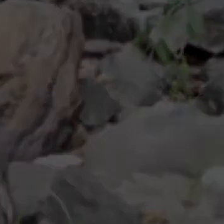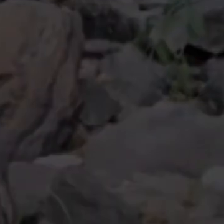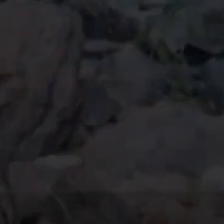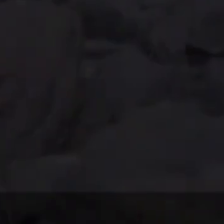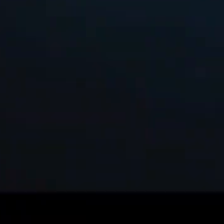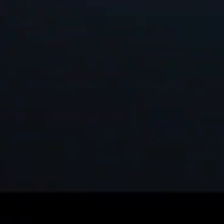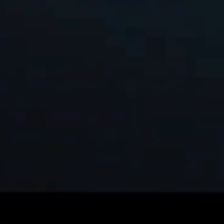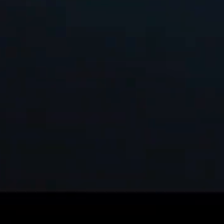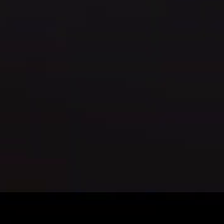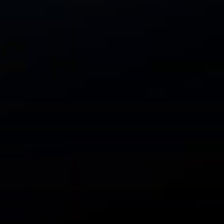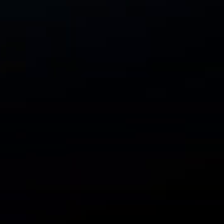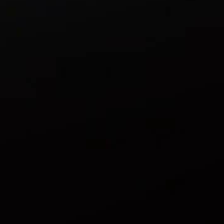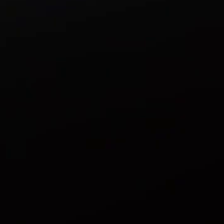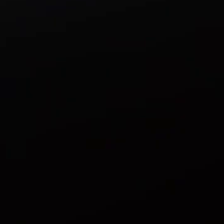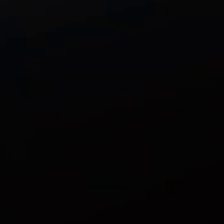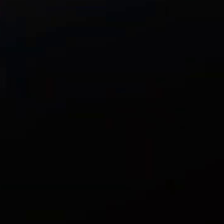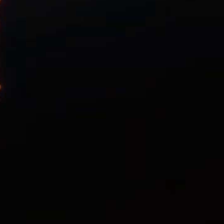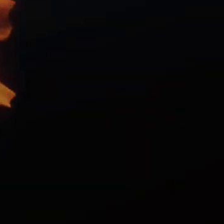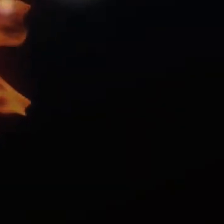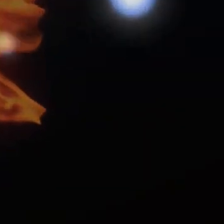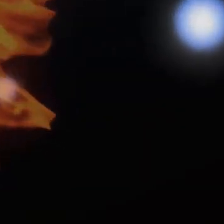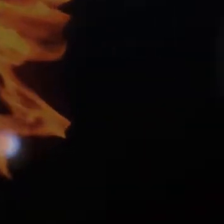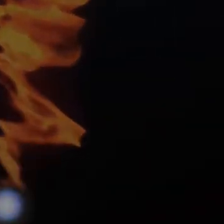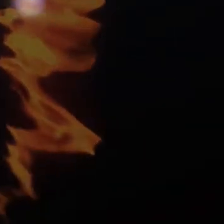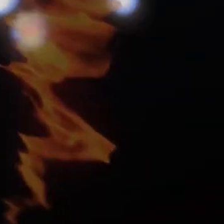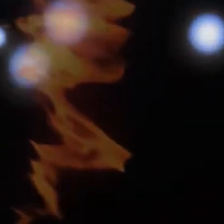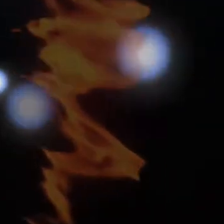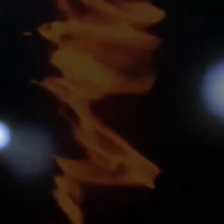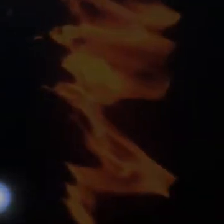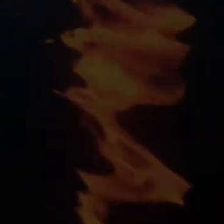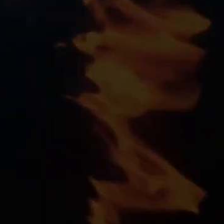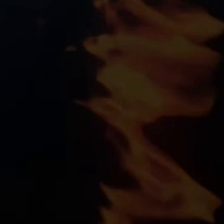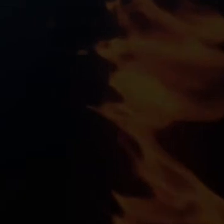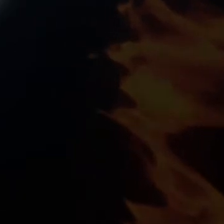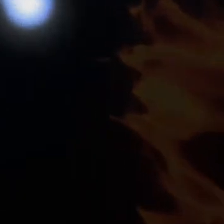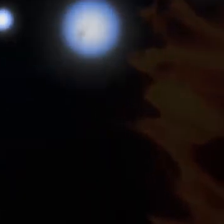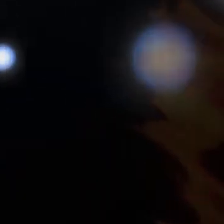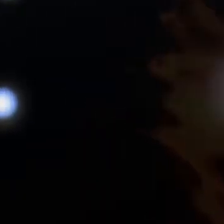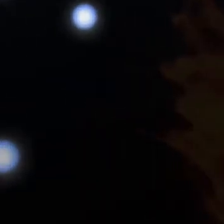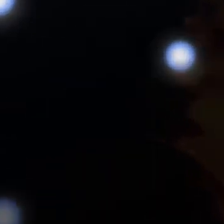Kuna tuna, simuka